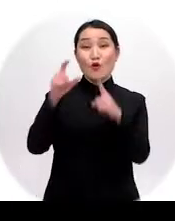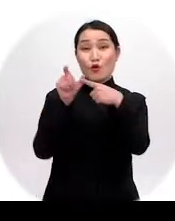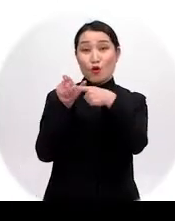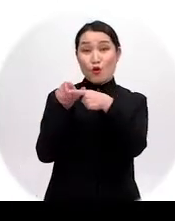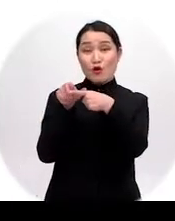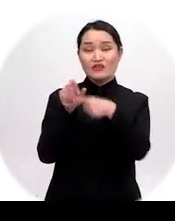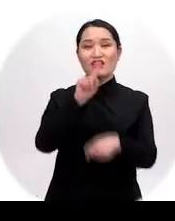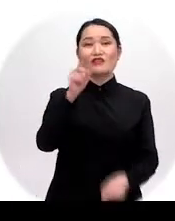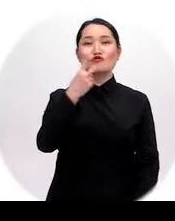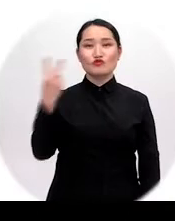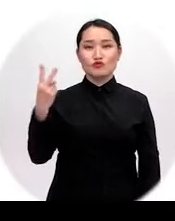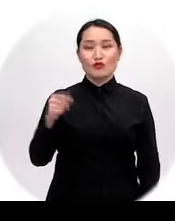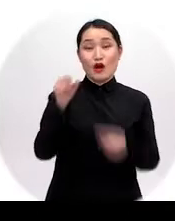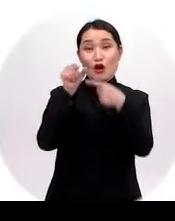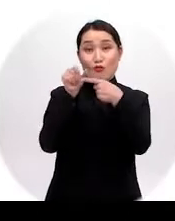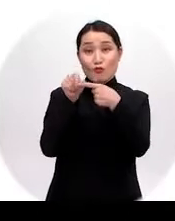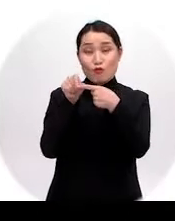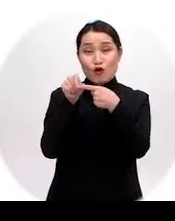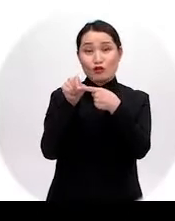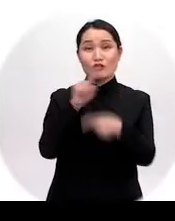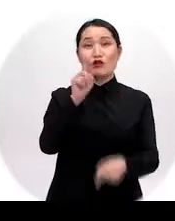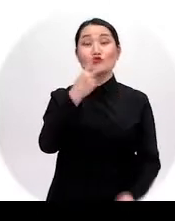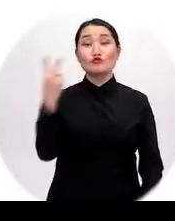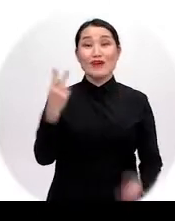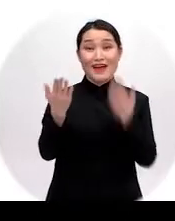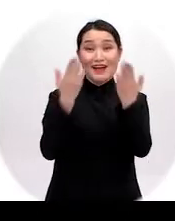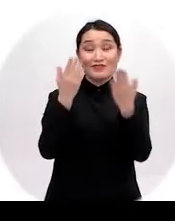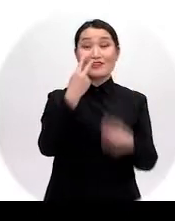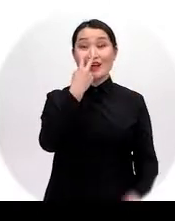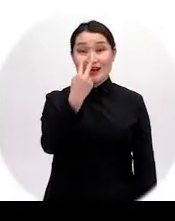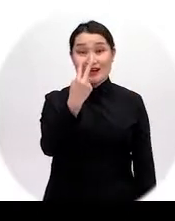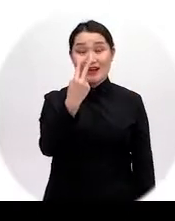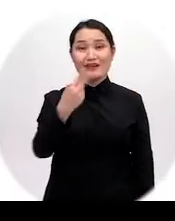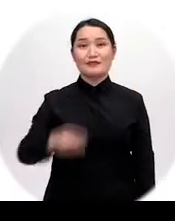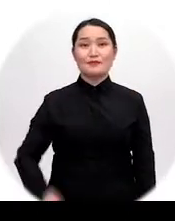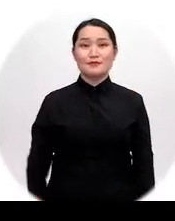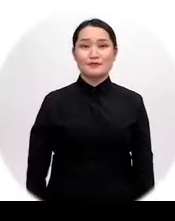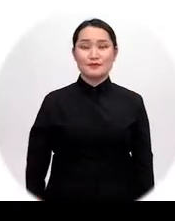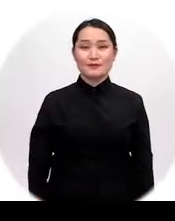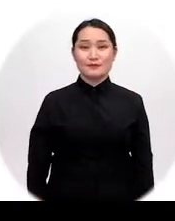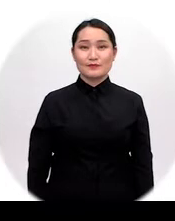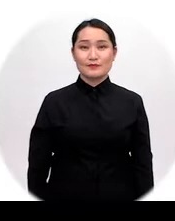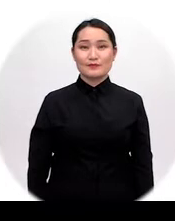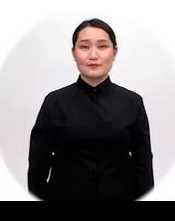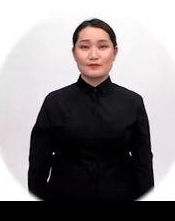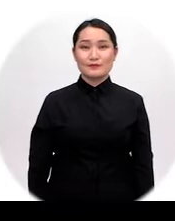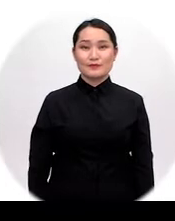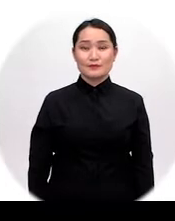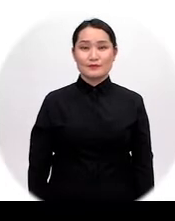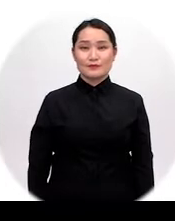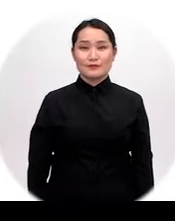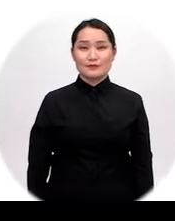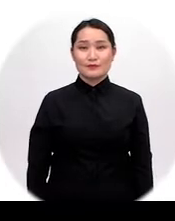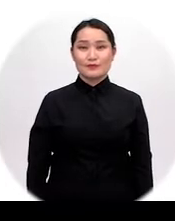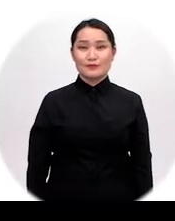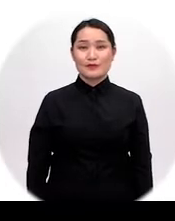зүү нь богино зүү бах нь байна. Харьцуулж харж байгаа хүүхдүүдээ, тийм ээ? Нэг нь урт, нэг нь богино зүү байна. Богн